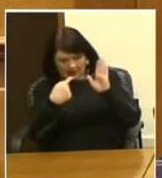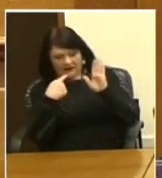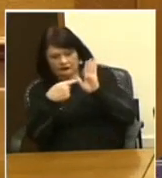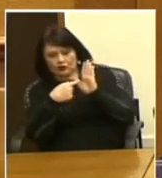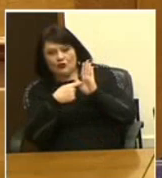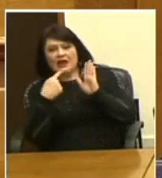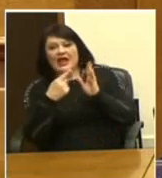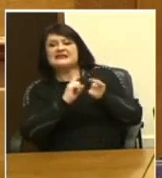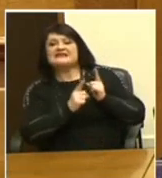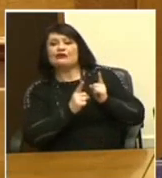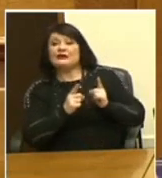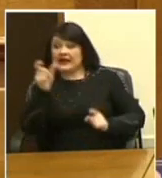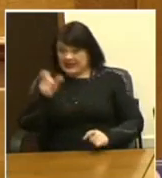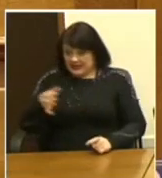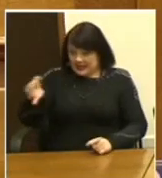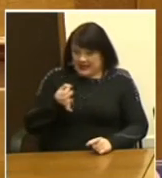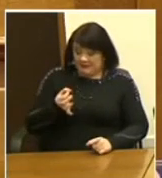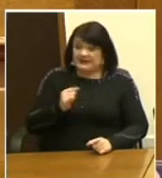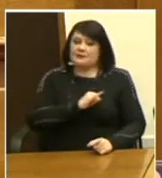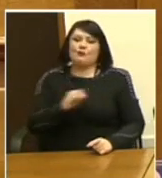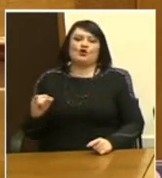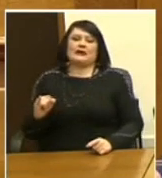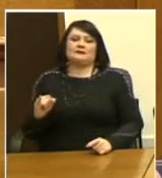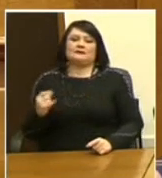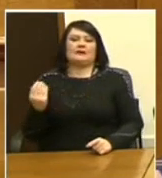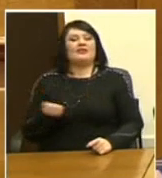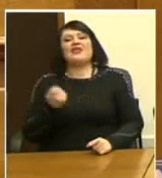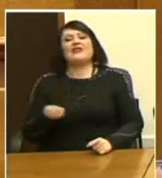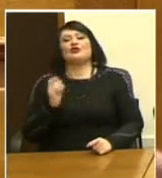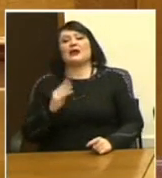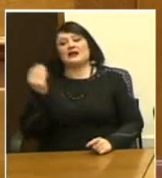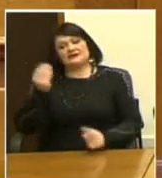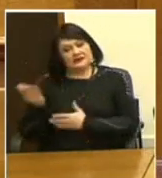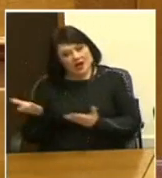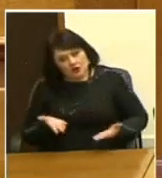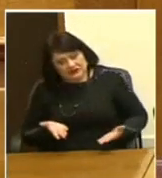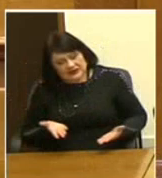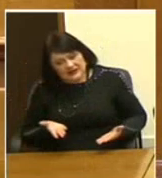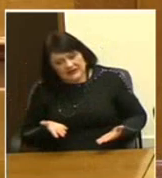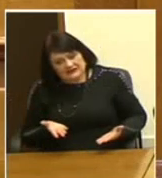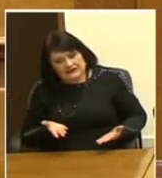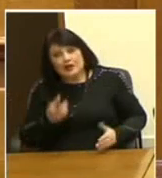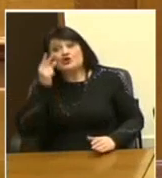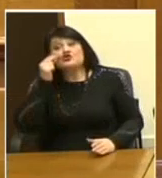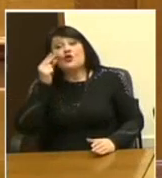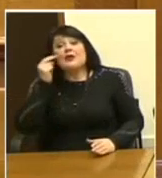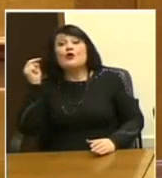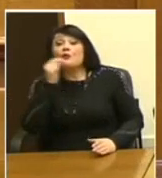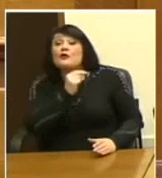εσείς αυτό λέτε δεν θα το κάνετε ποτέ. Θα τον καλωσορίζετε, λέτε, ως Σκοπιανό